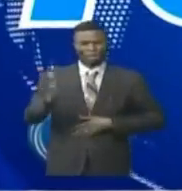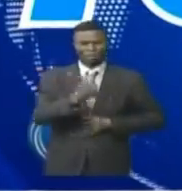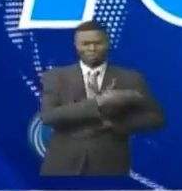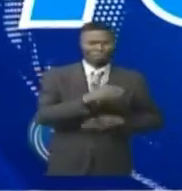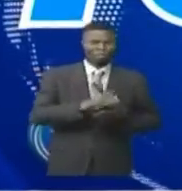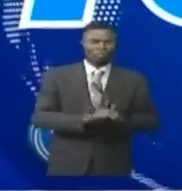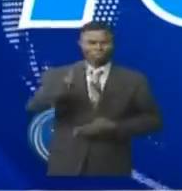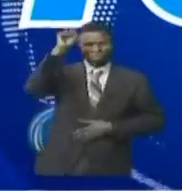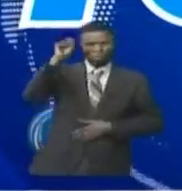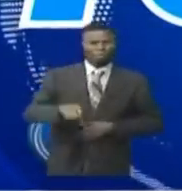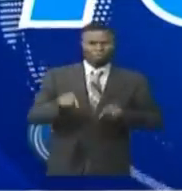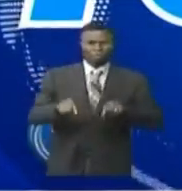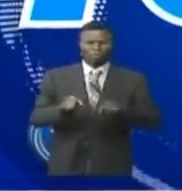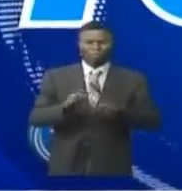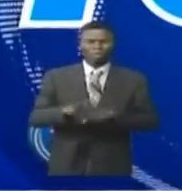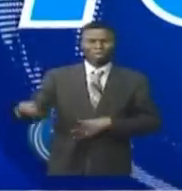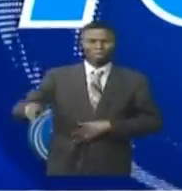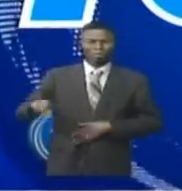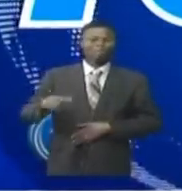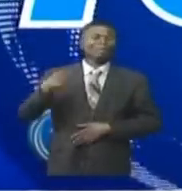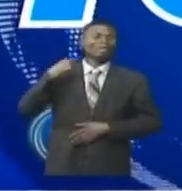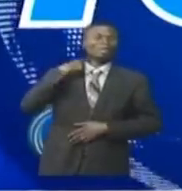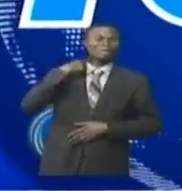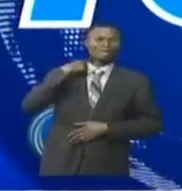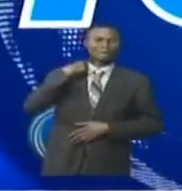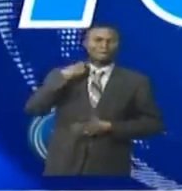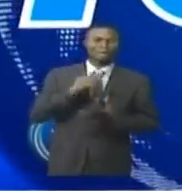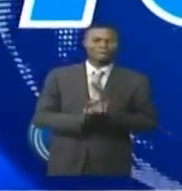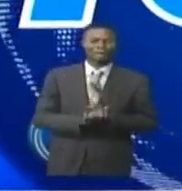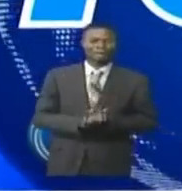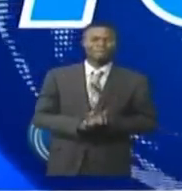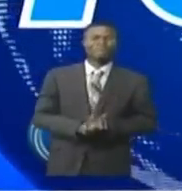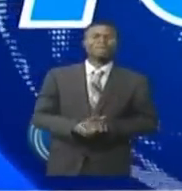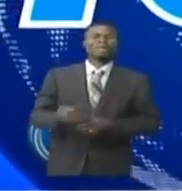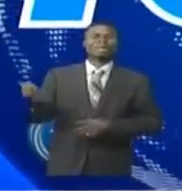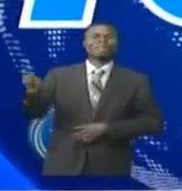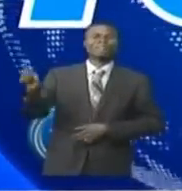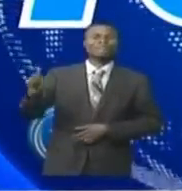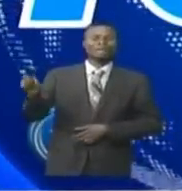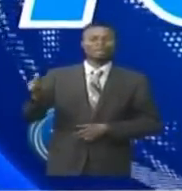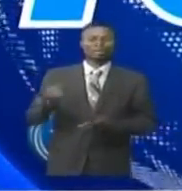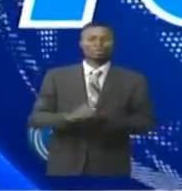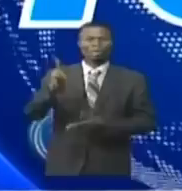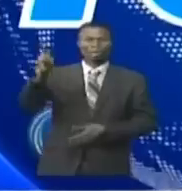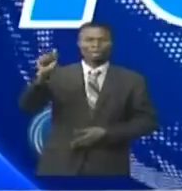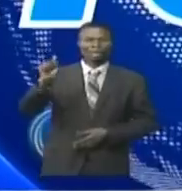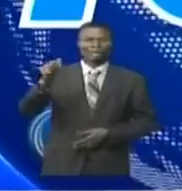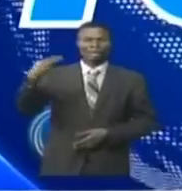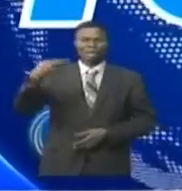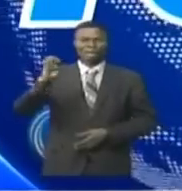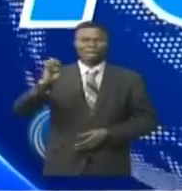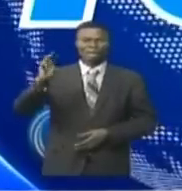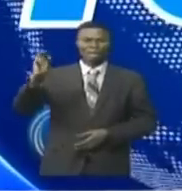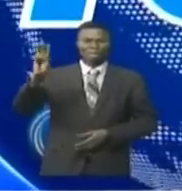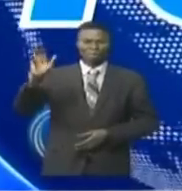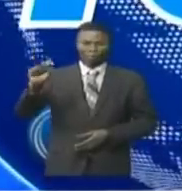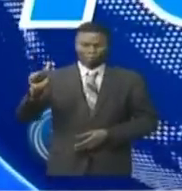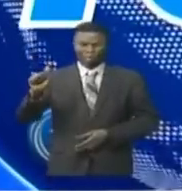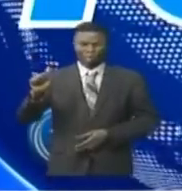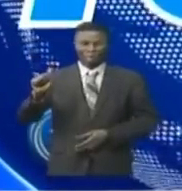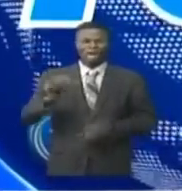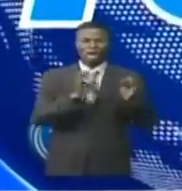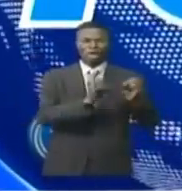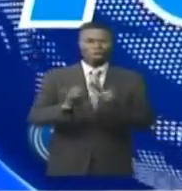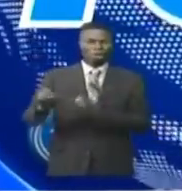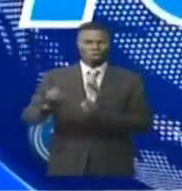Quittons le sud Kivu pour la province du Kwango, où les forces vives du territoire de Kayemba, en collaboration avec l'UDP section de Kayemba, ont